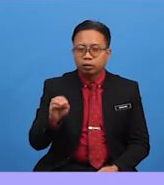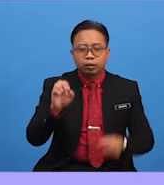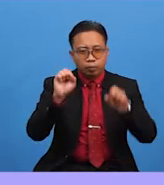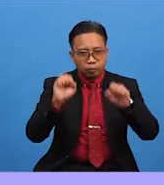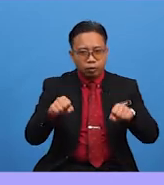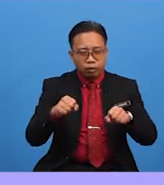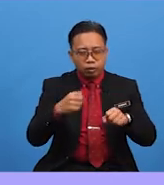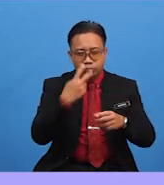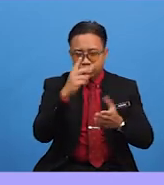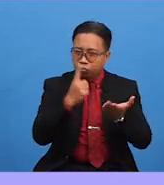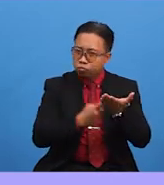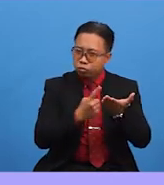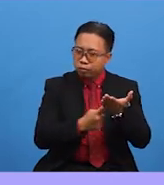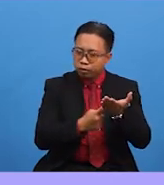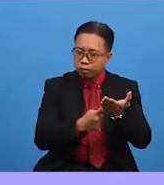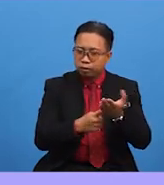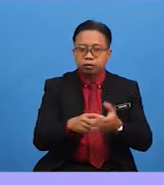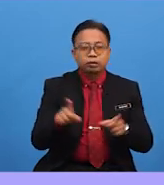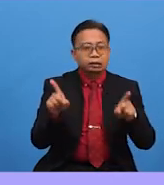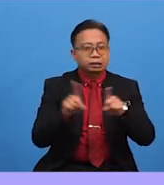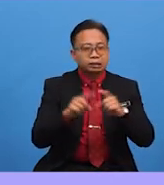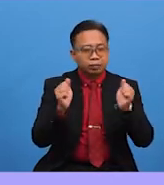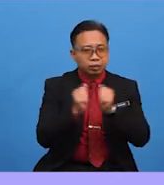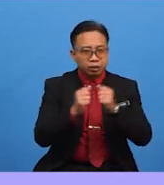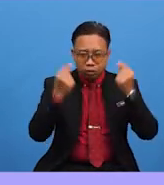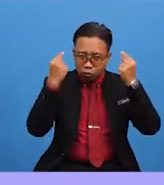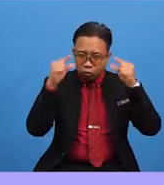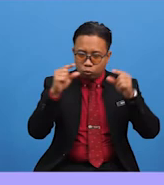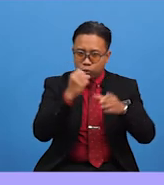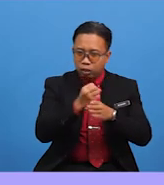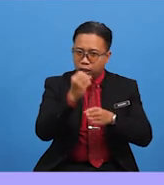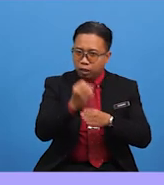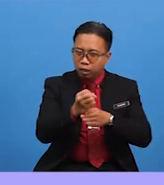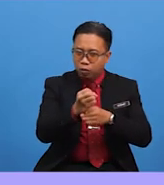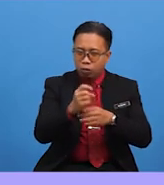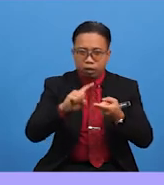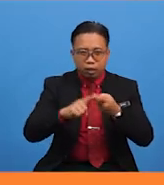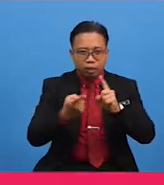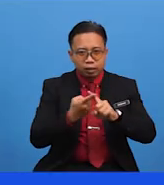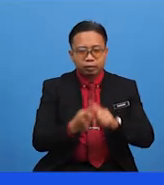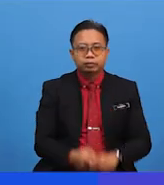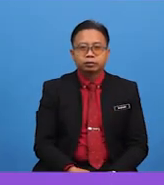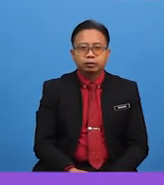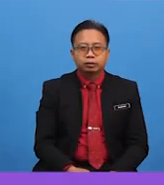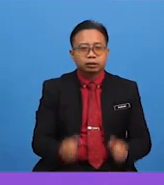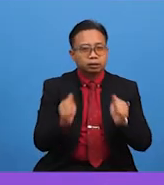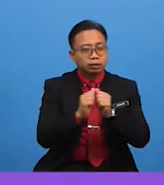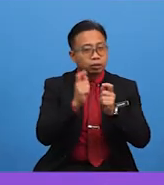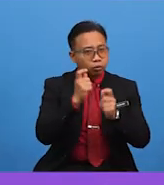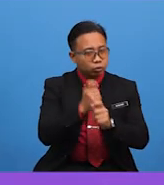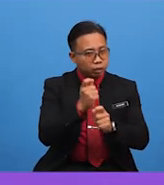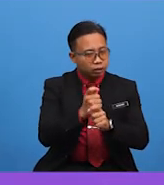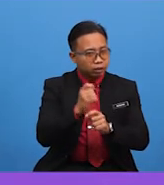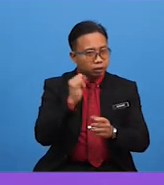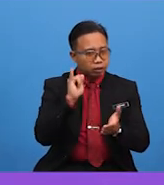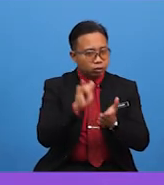murid-murid bolehlah menyimak diari ini bersama dengan guru atau rakan-rakan. Dengan tugasan